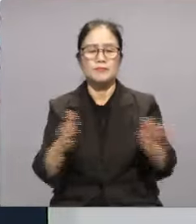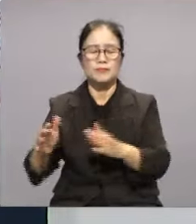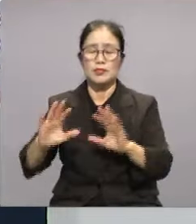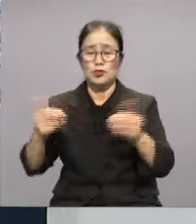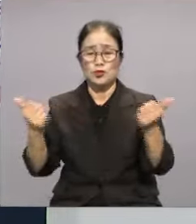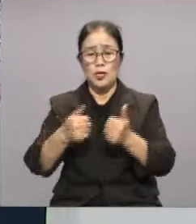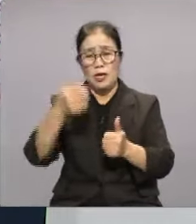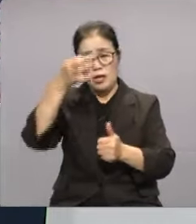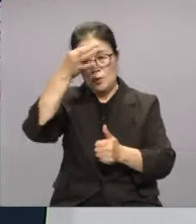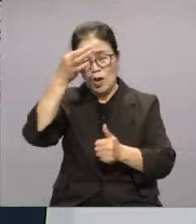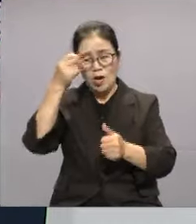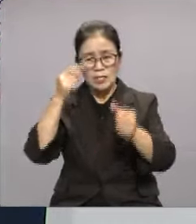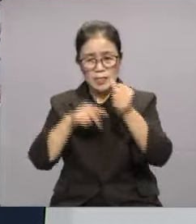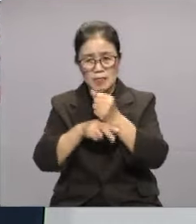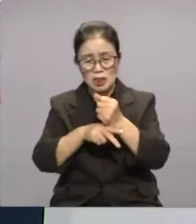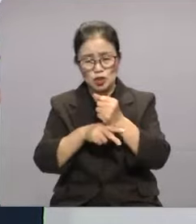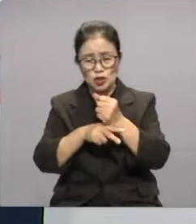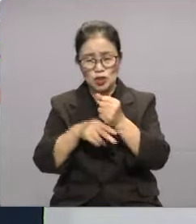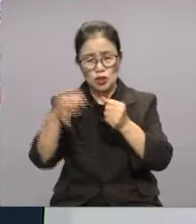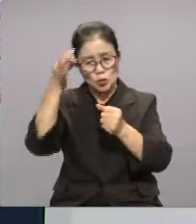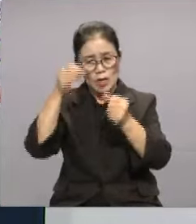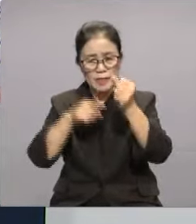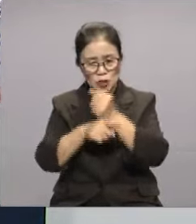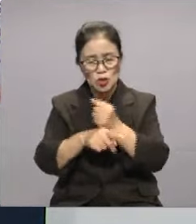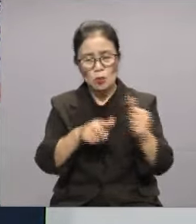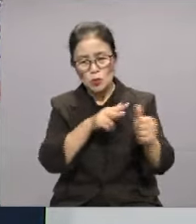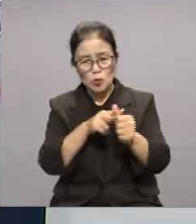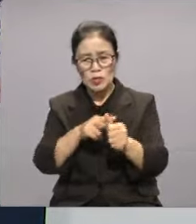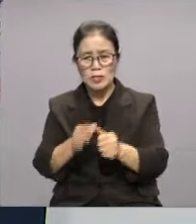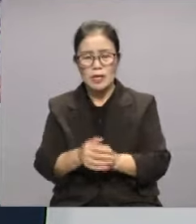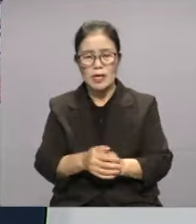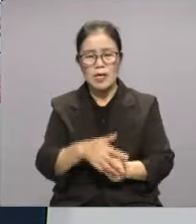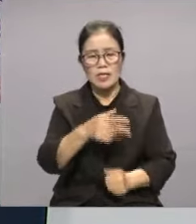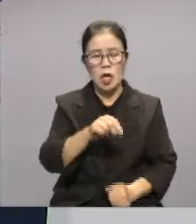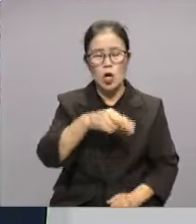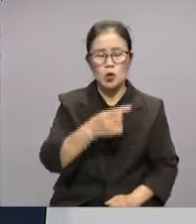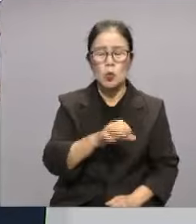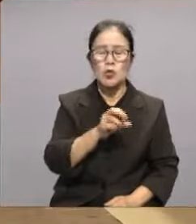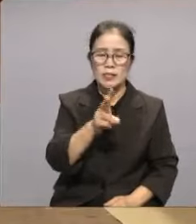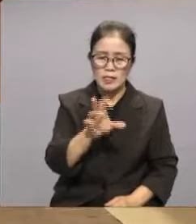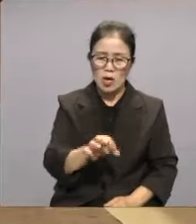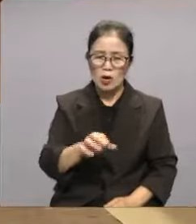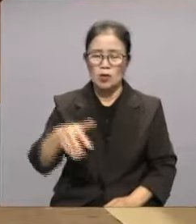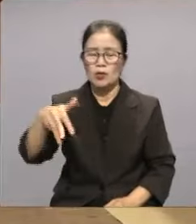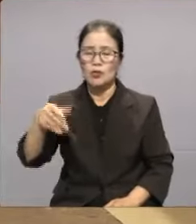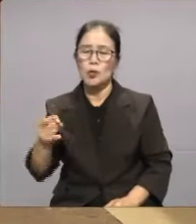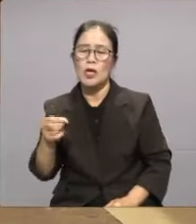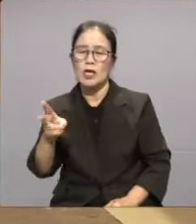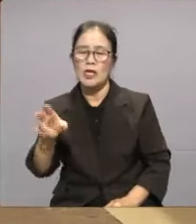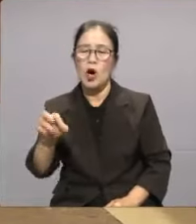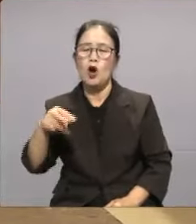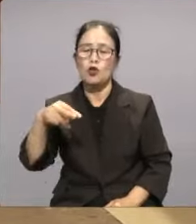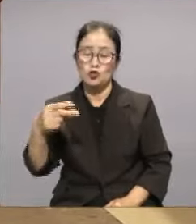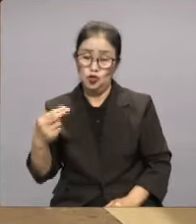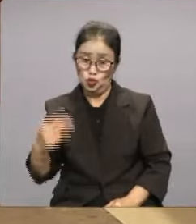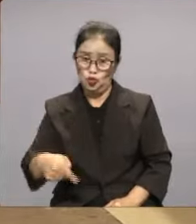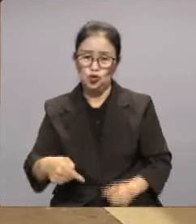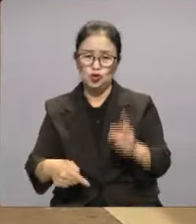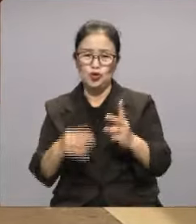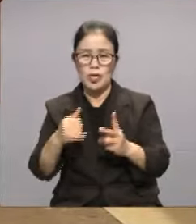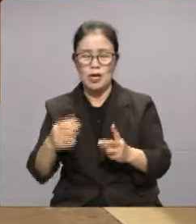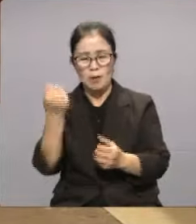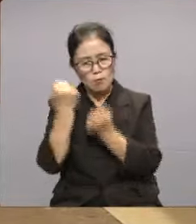국회 과학기술 정보통신 위원회 소속 더불어민주당 정동영 국민의 힘 최형두 의원은 오늘 AI 모빌리티 신기술 전략